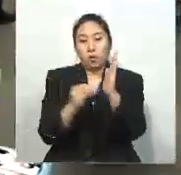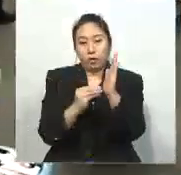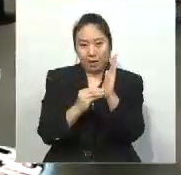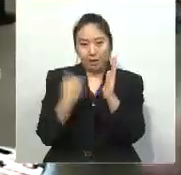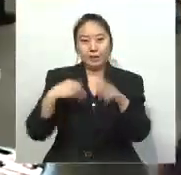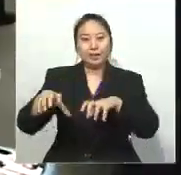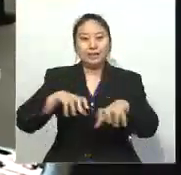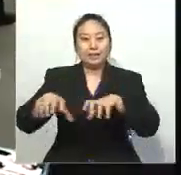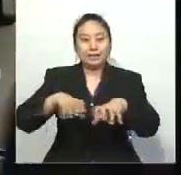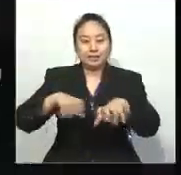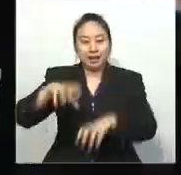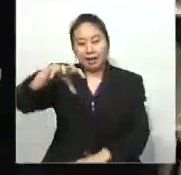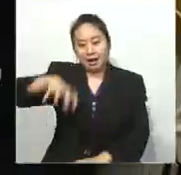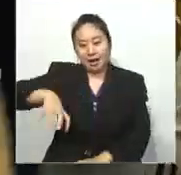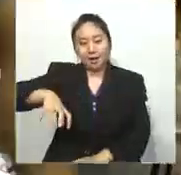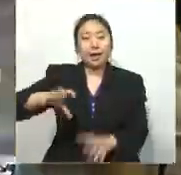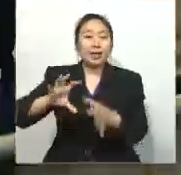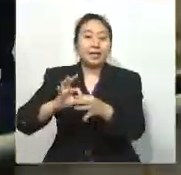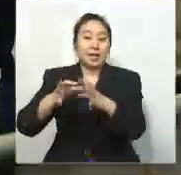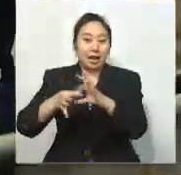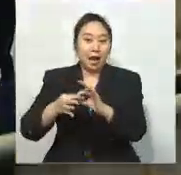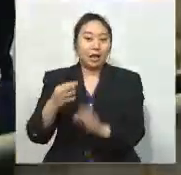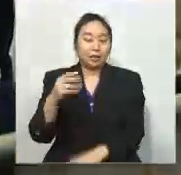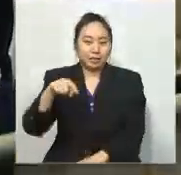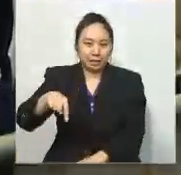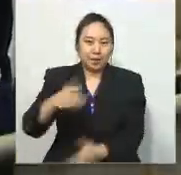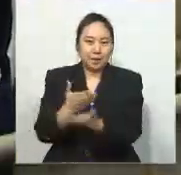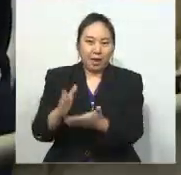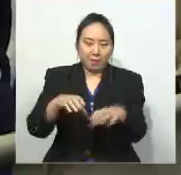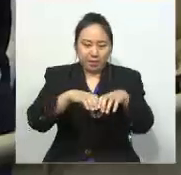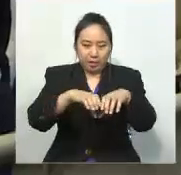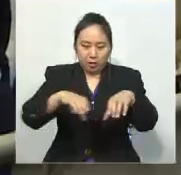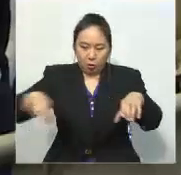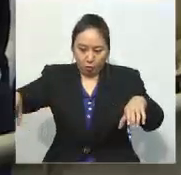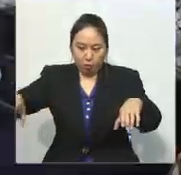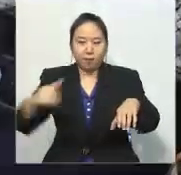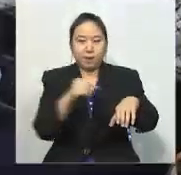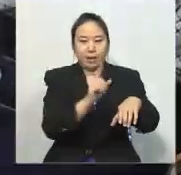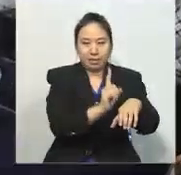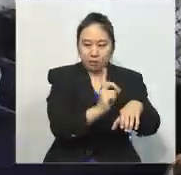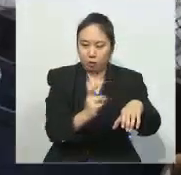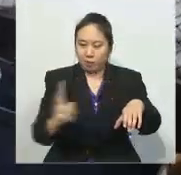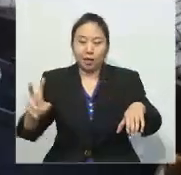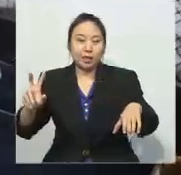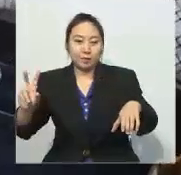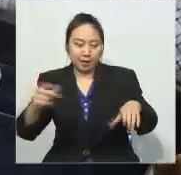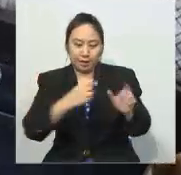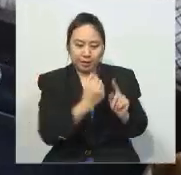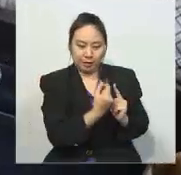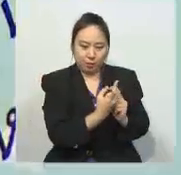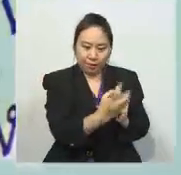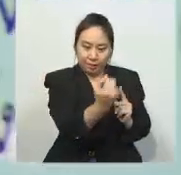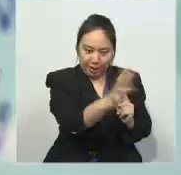การจัดพื้นที่ภายในอาคารกีฬาเวท2แบ่งเป็นโต๊ะรับสมัครเรียงตามเขตเลือกตั้ง30เขตฝั่งละ15เข